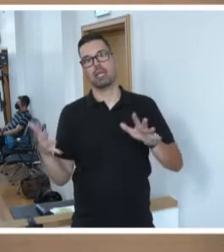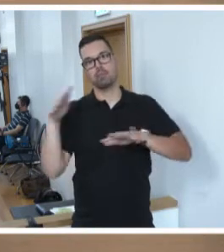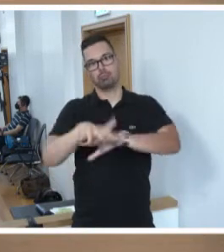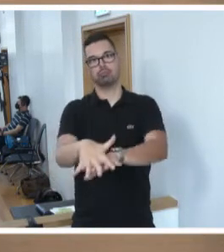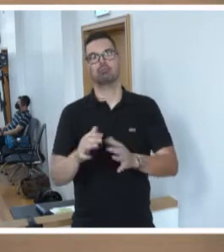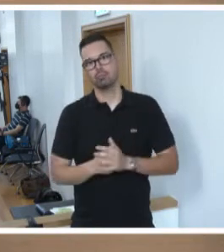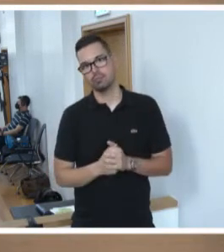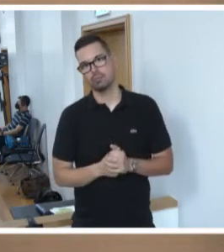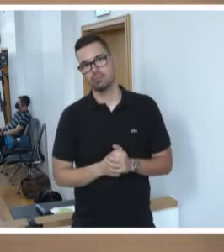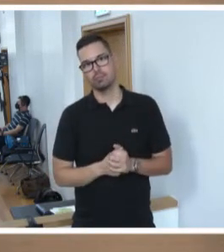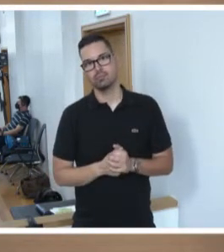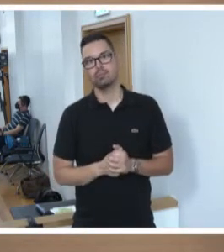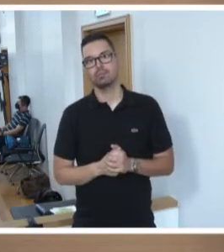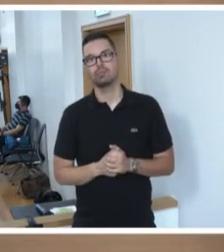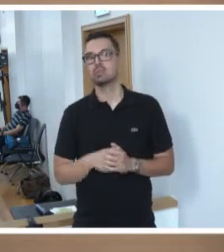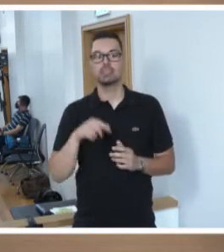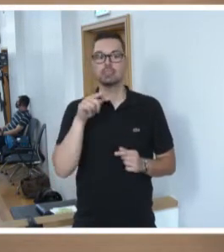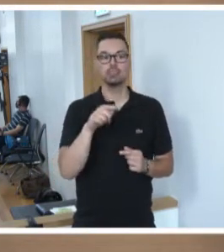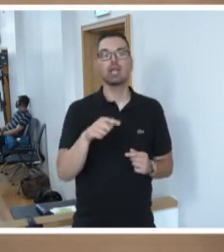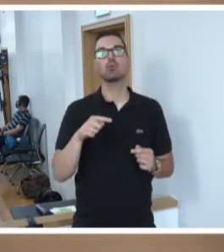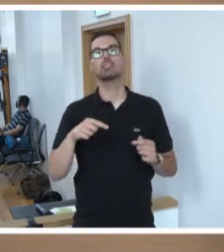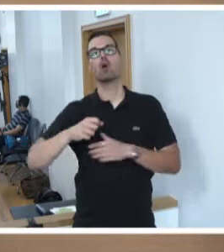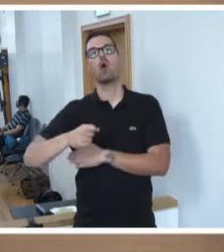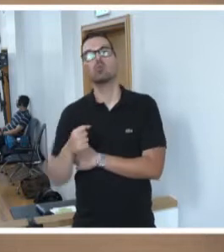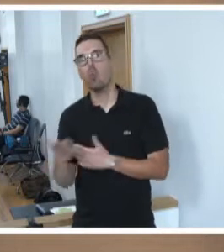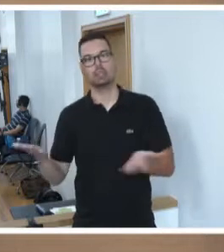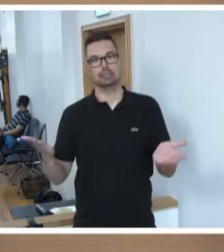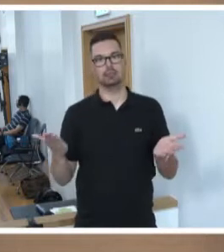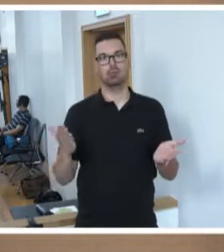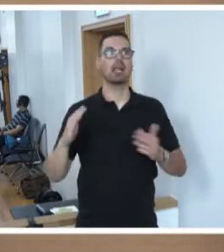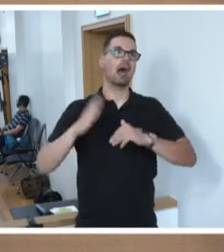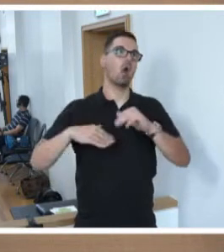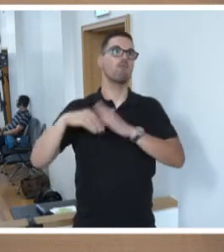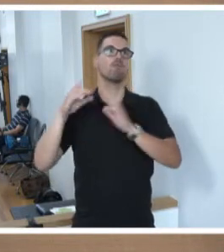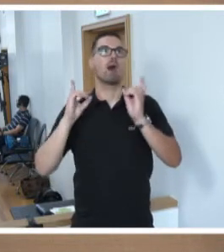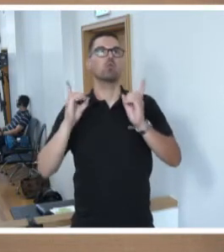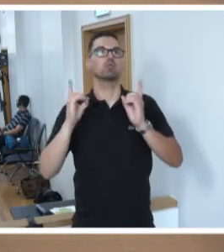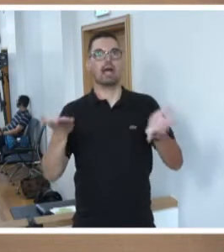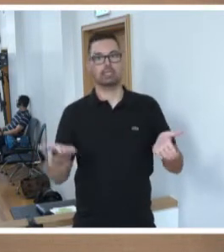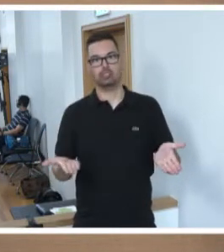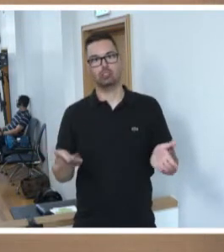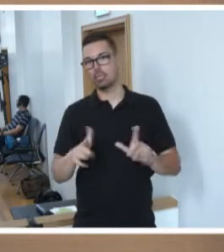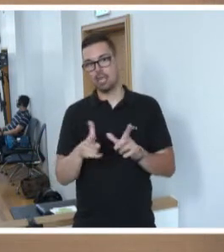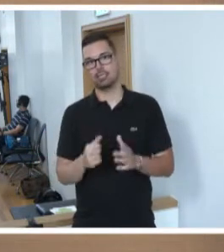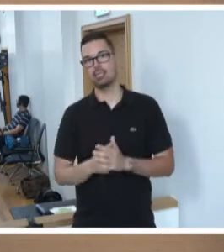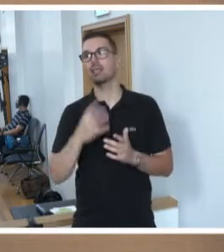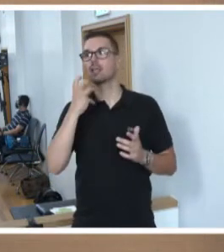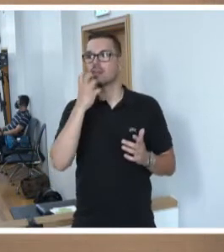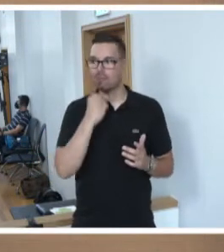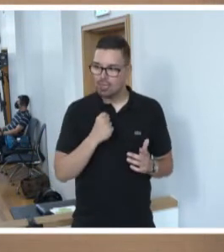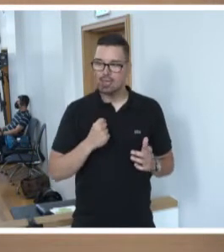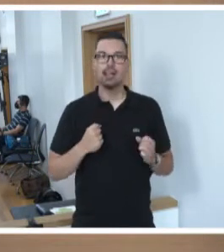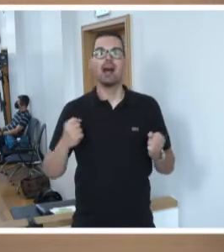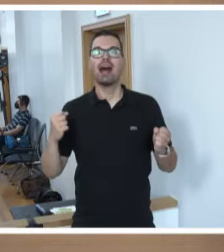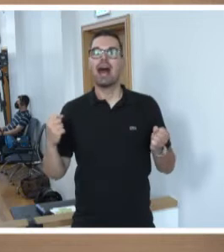einzubeziehen. Und es geht ja auch gar nicht um die Notenvergabe oder um den Aufbau des Unterrichts, der eben angesprochen wurde. Wir wollen eine